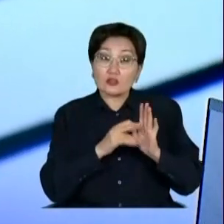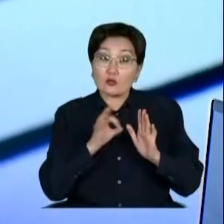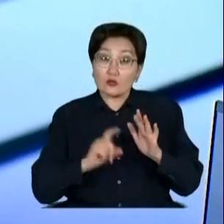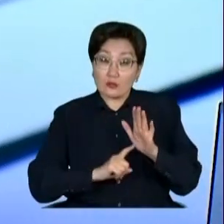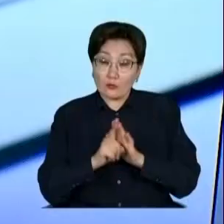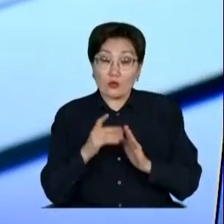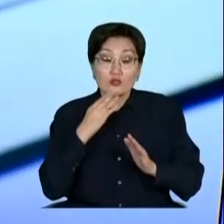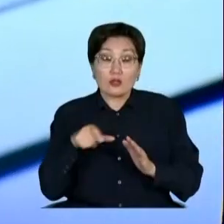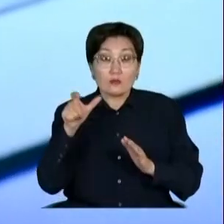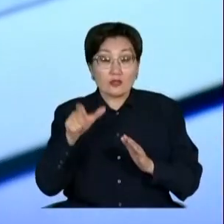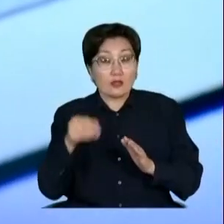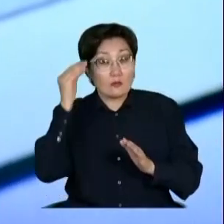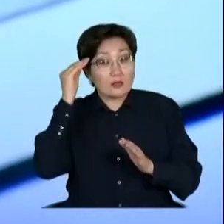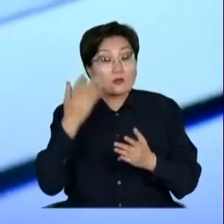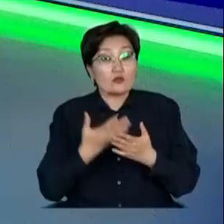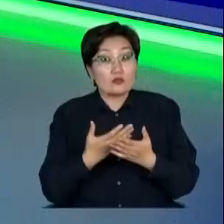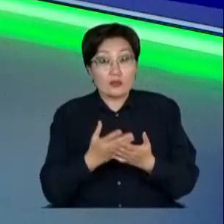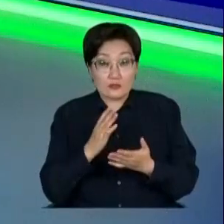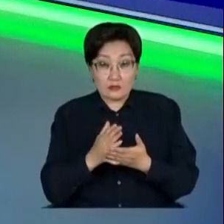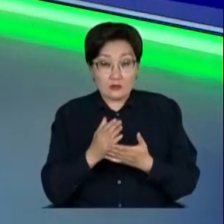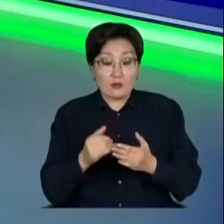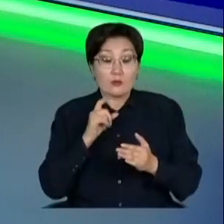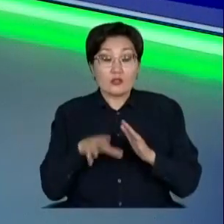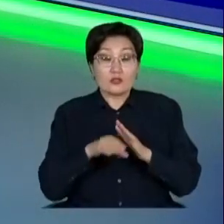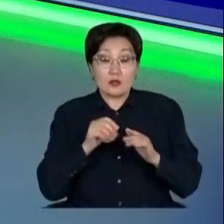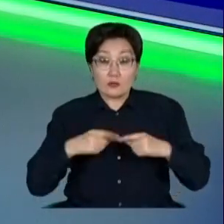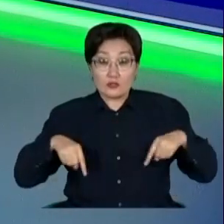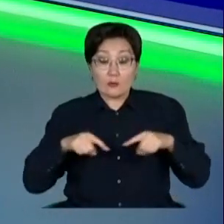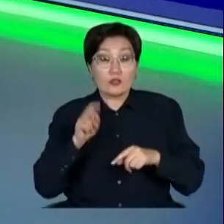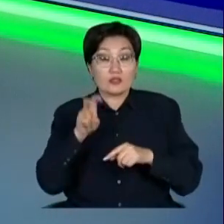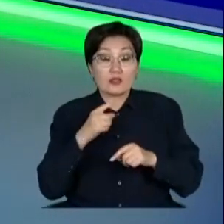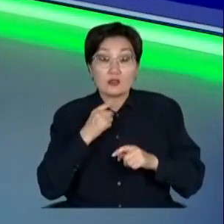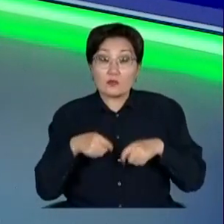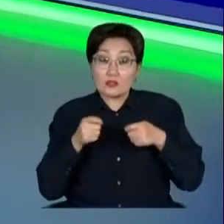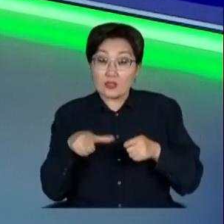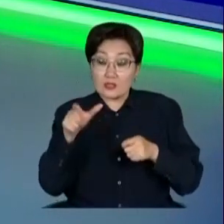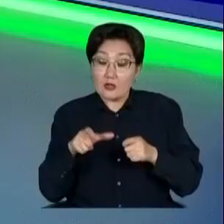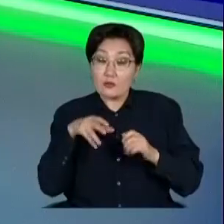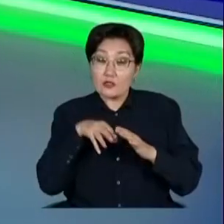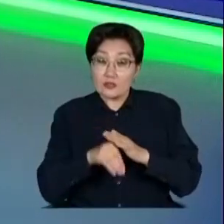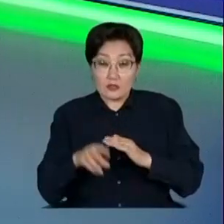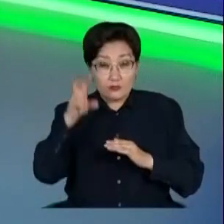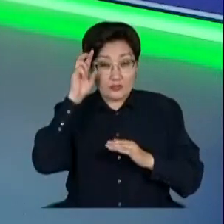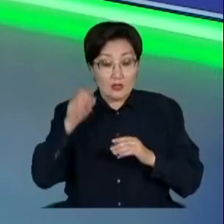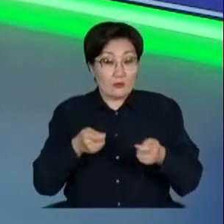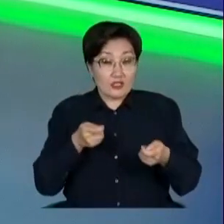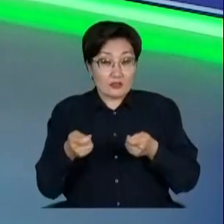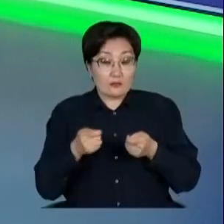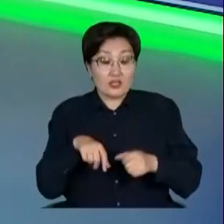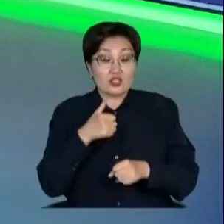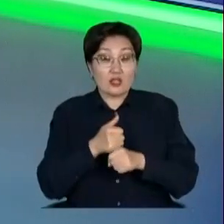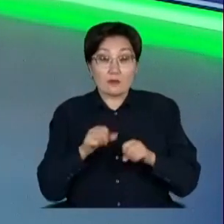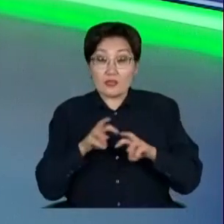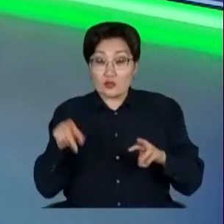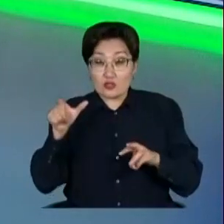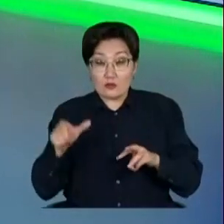өздерінің азаматтық ұстанымдарын білдіріп жатыр. Сайлау учаскелеріне барып, дауыс бергендер қатарында мемлекет басшысы,